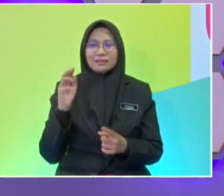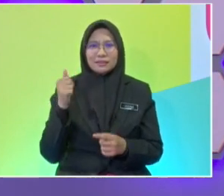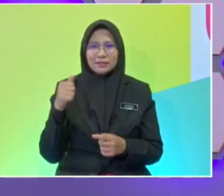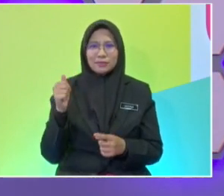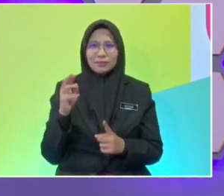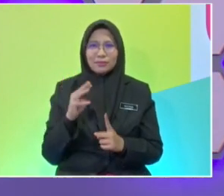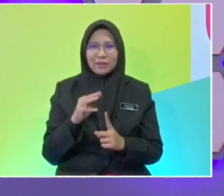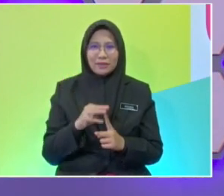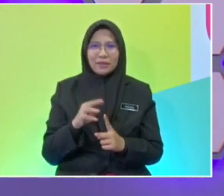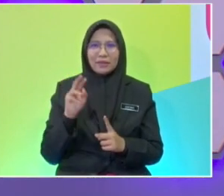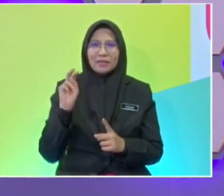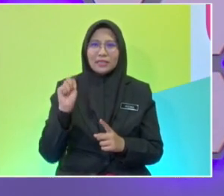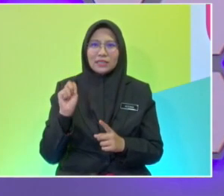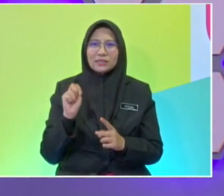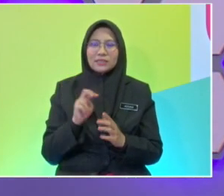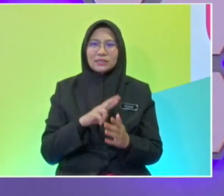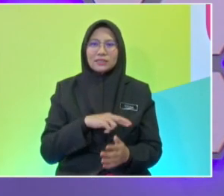ugilah betul